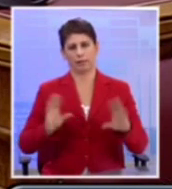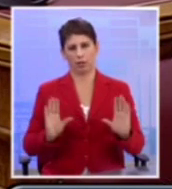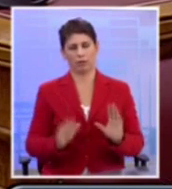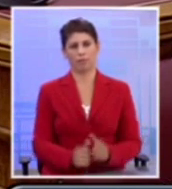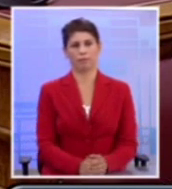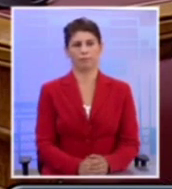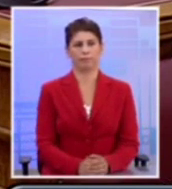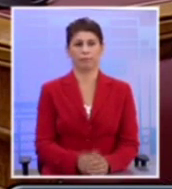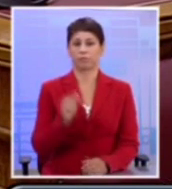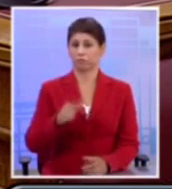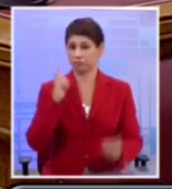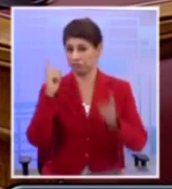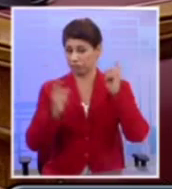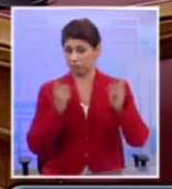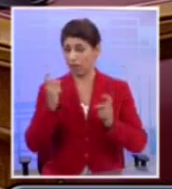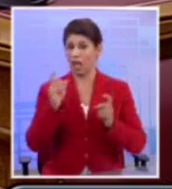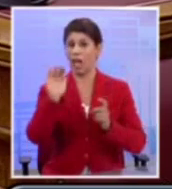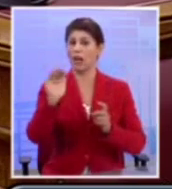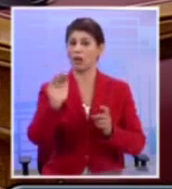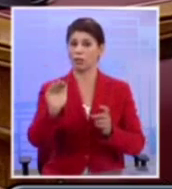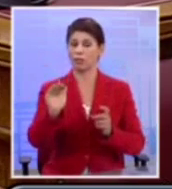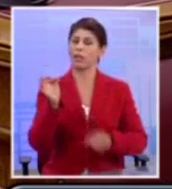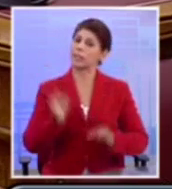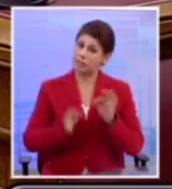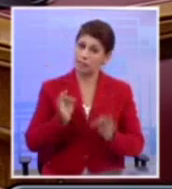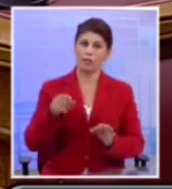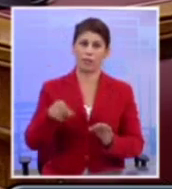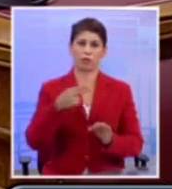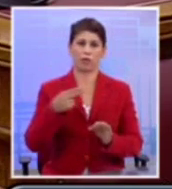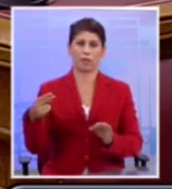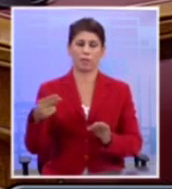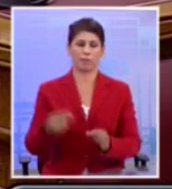Και εδώ τίθεται το ερώτημα και συζητήθηκε μάλιστα